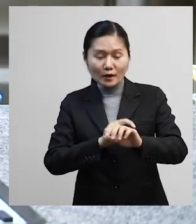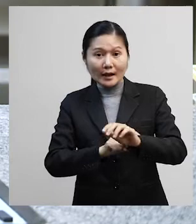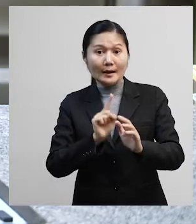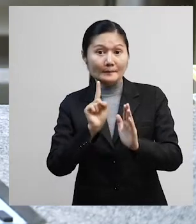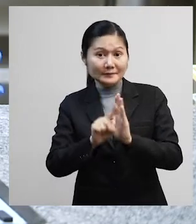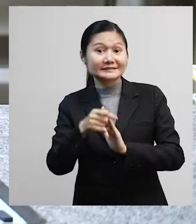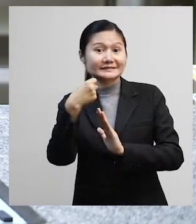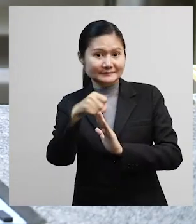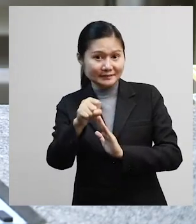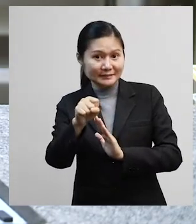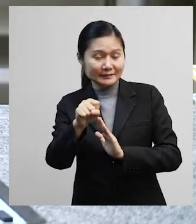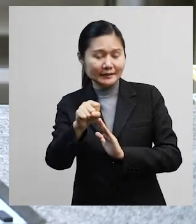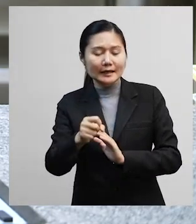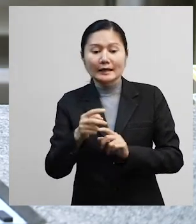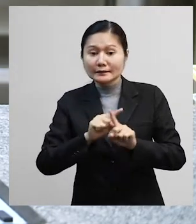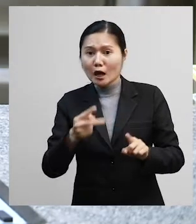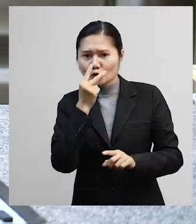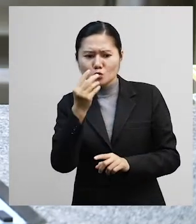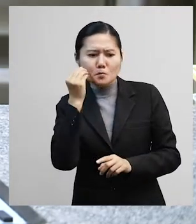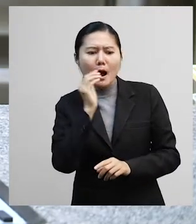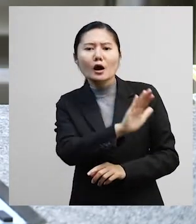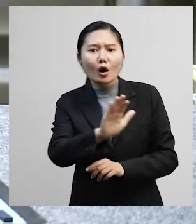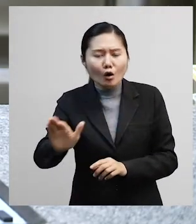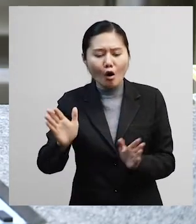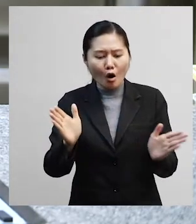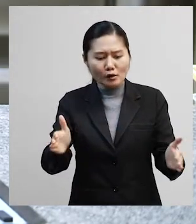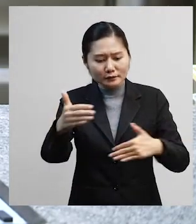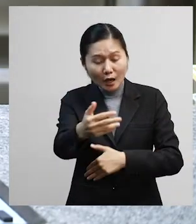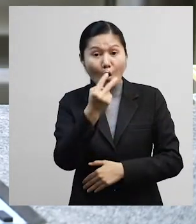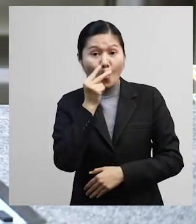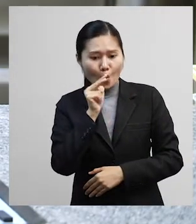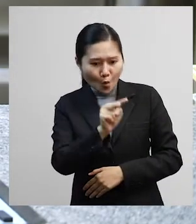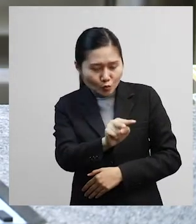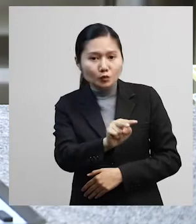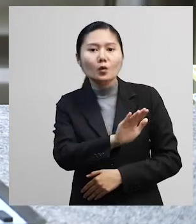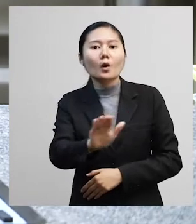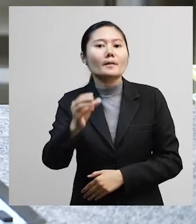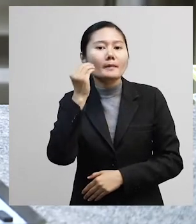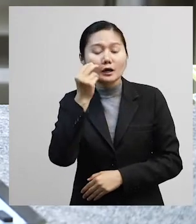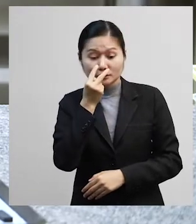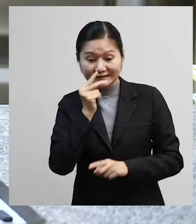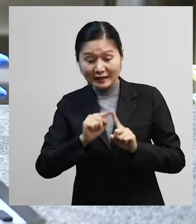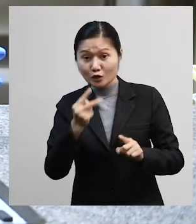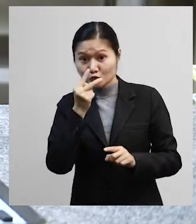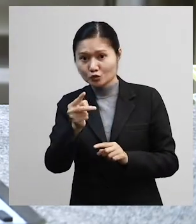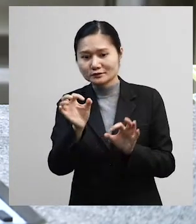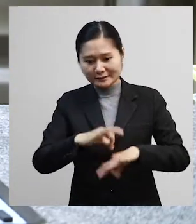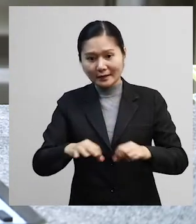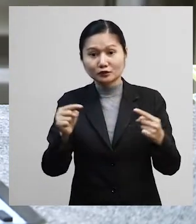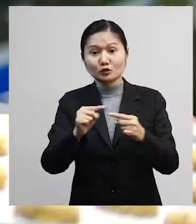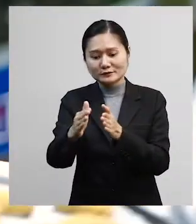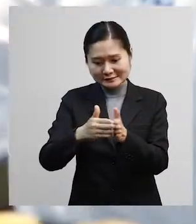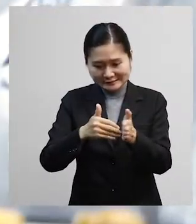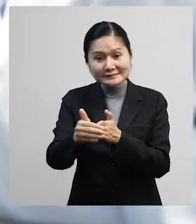ที่บ้านของน้องๆนะคะจะต้องลองสังเกตที่สีเพื่อที่จะปรับเวลาเดี๋ยวเรามาดูขั้นตอนต่อไปกัน